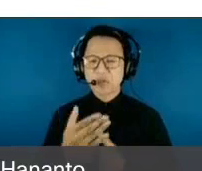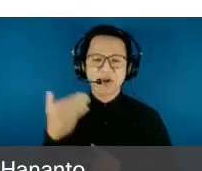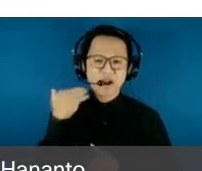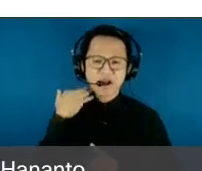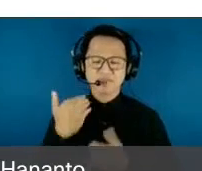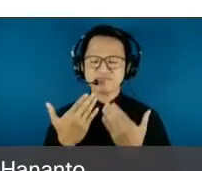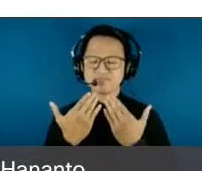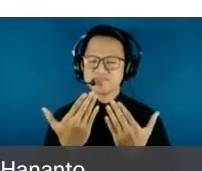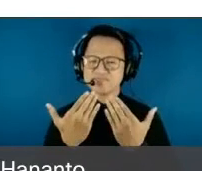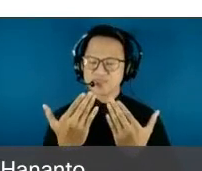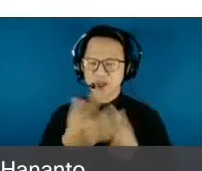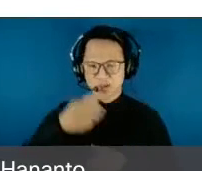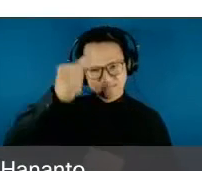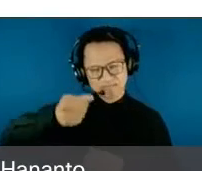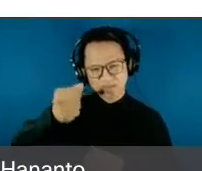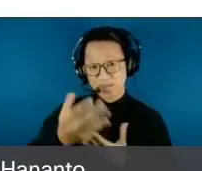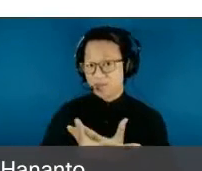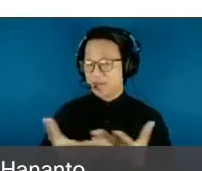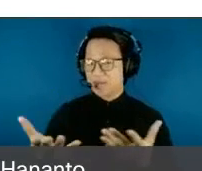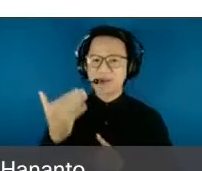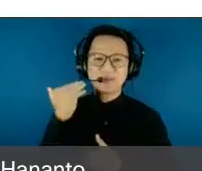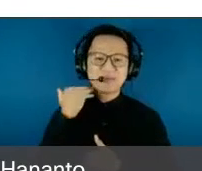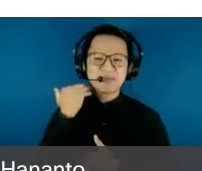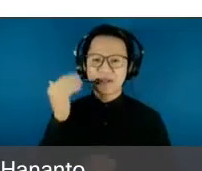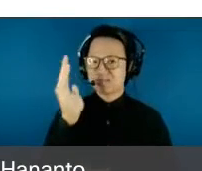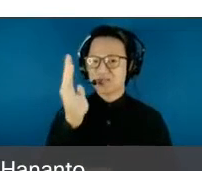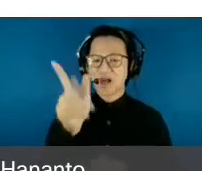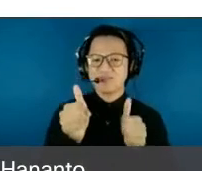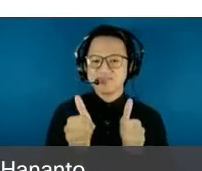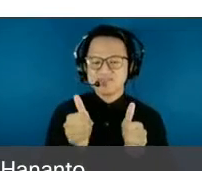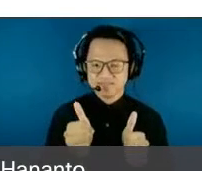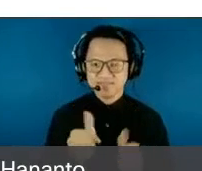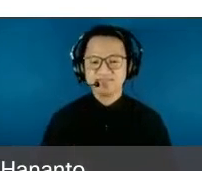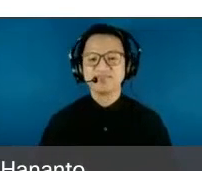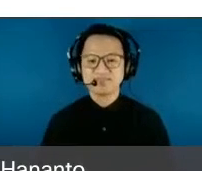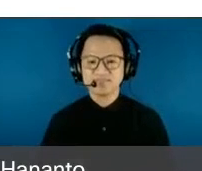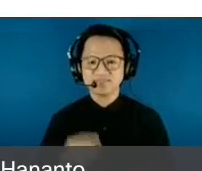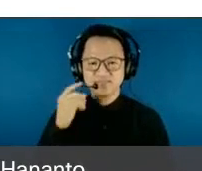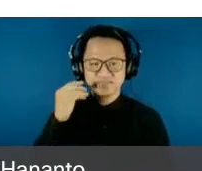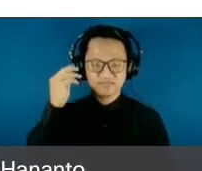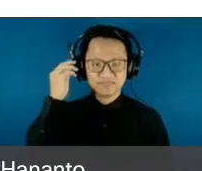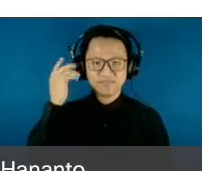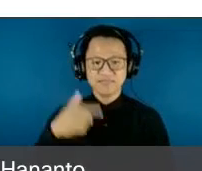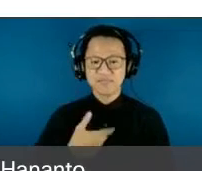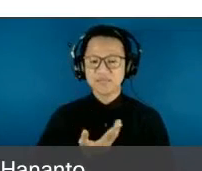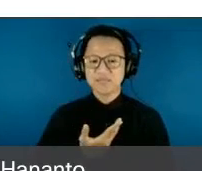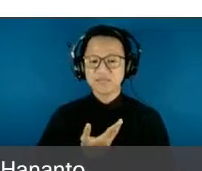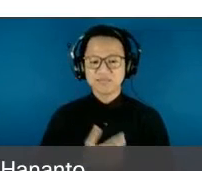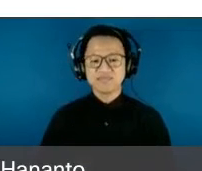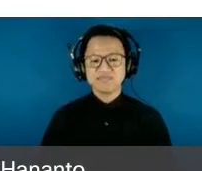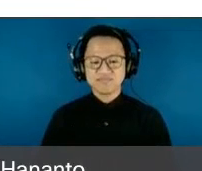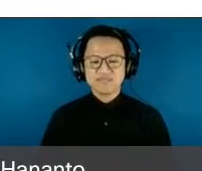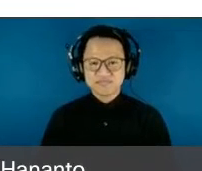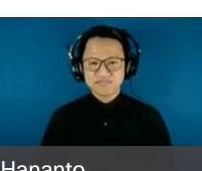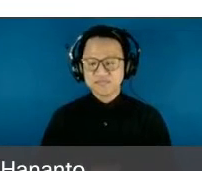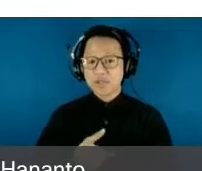We very much appreciate the time and the presentation, Ramwati. Now we'd like to go to our final panelists, to